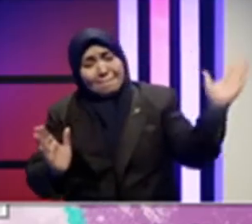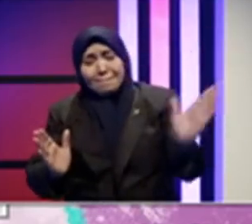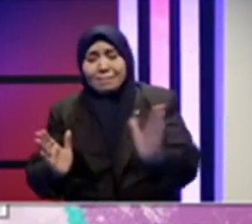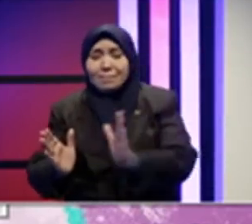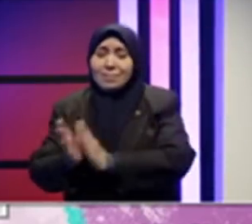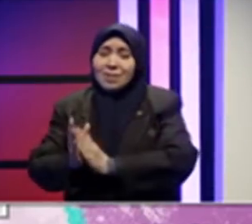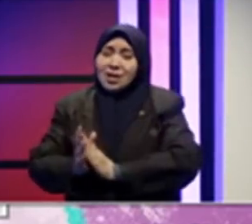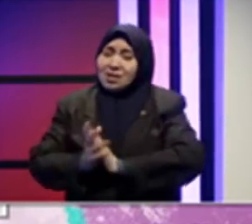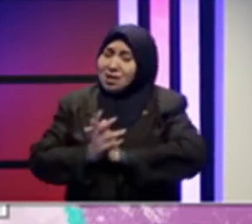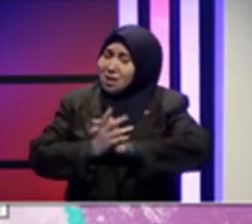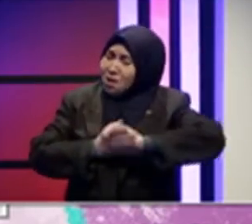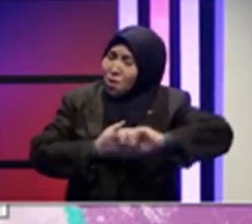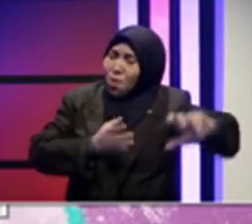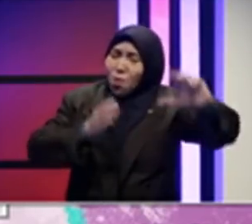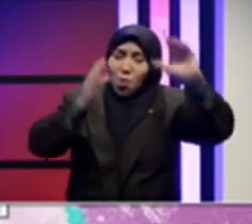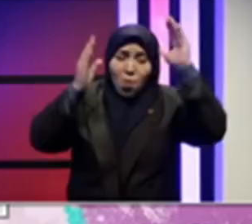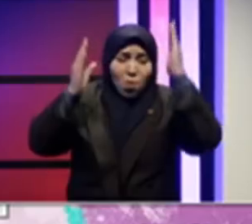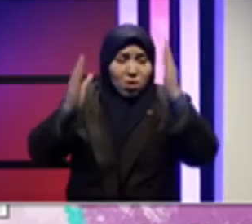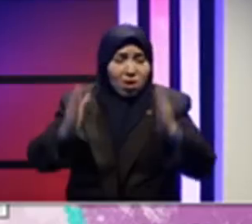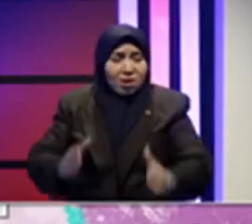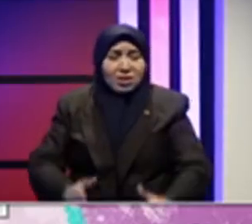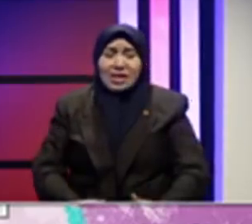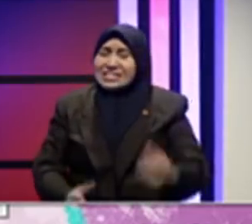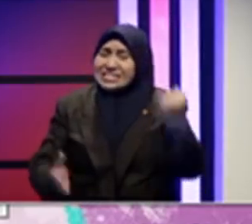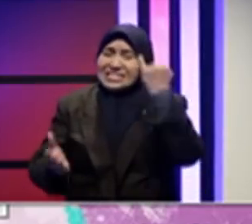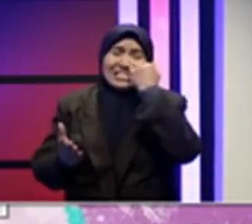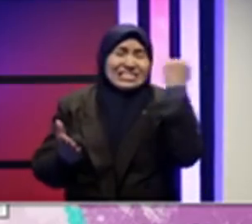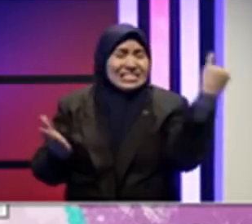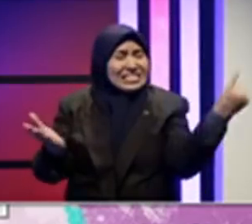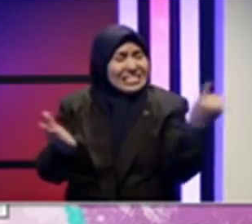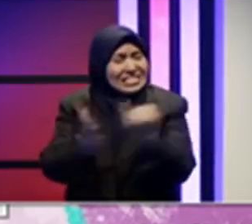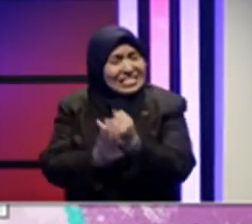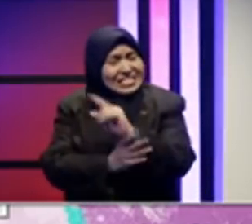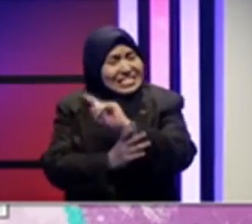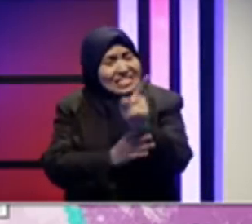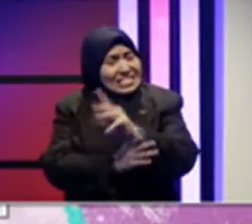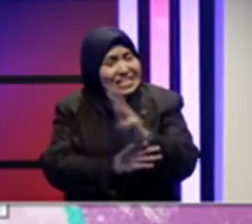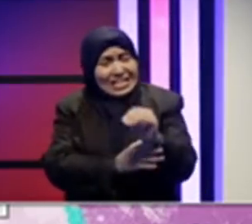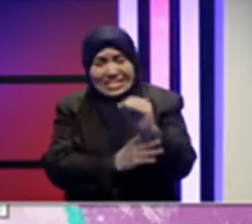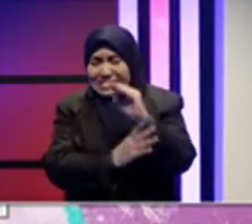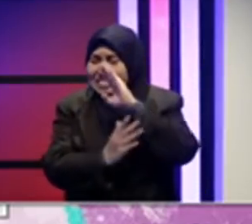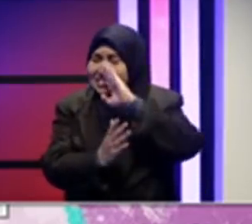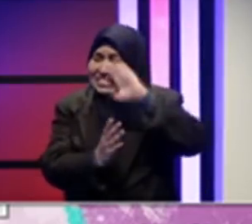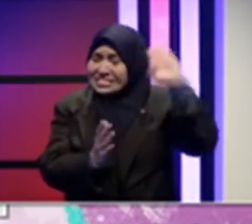للذين ظلموا من عذاب يوم